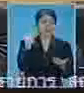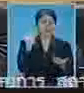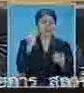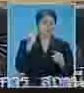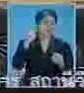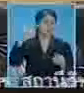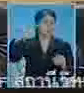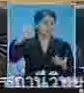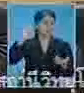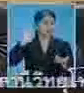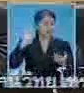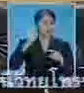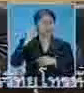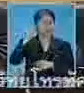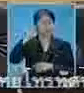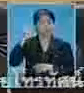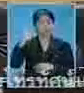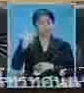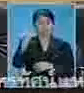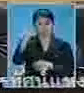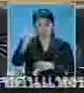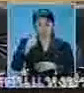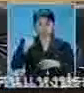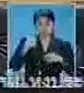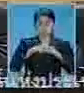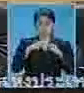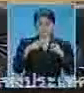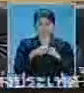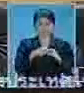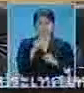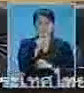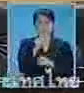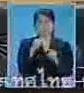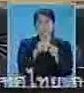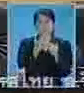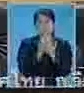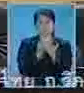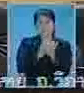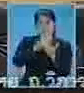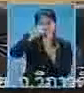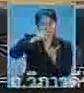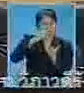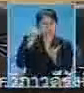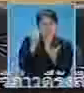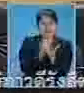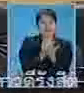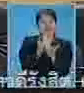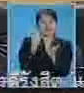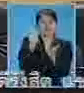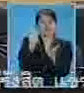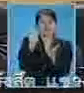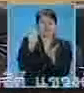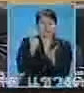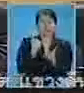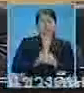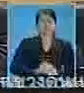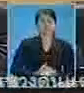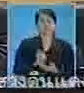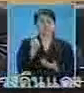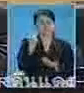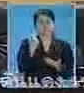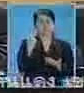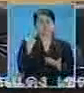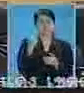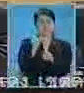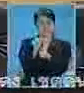ใจว่าที่ท่านมองว่าเป็นปัญหาเนี่ยคือบาทเนี่ยมันมีมูลค่าสูงเกินไปตรงนี้ผมแนะน